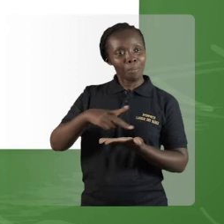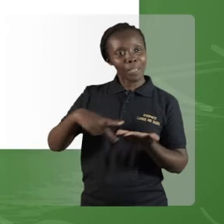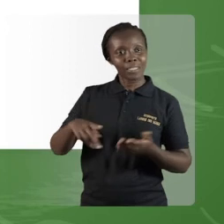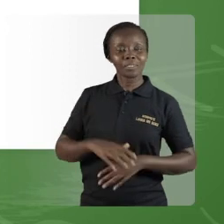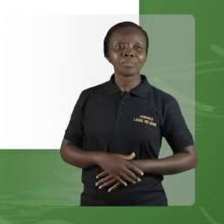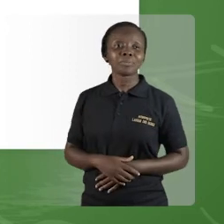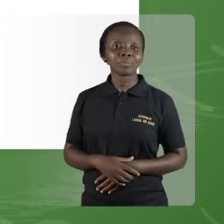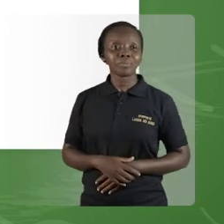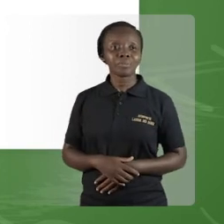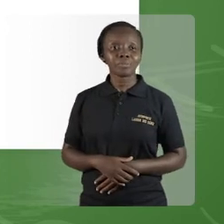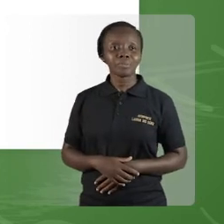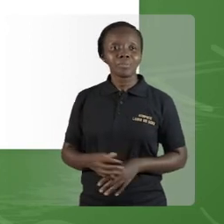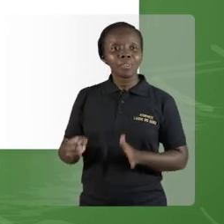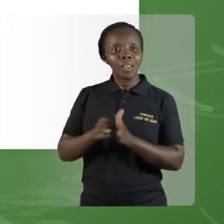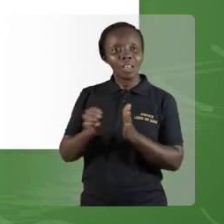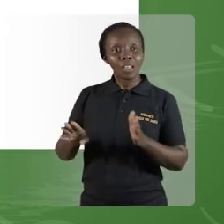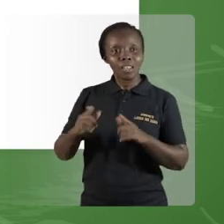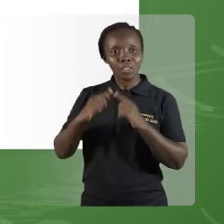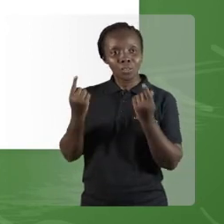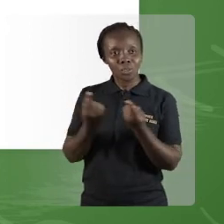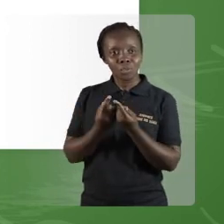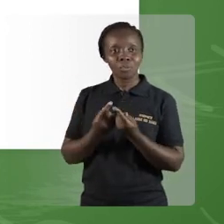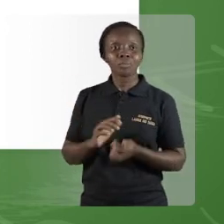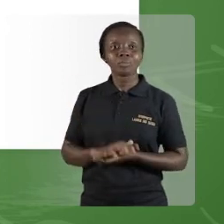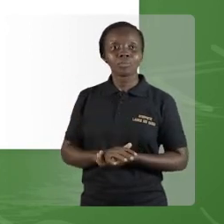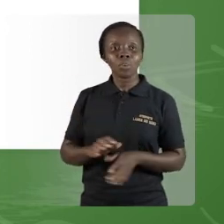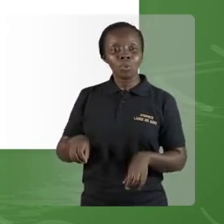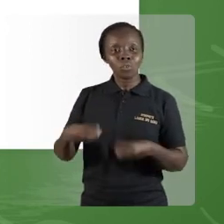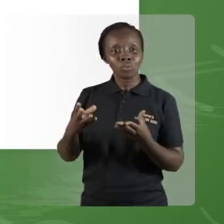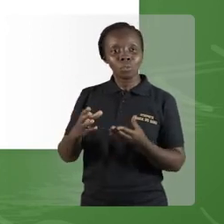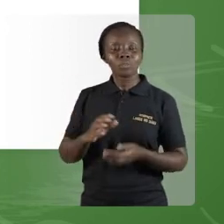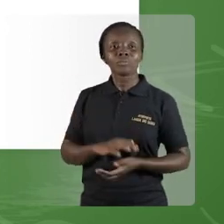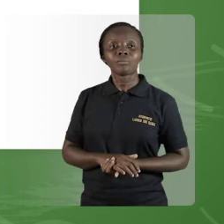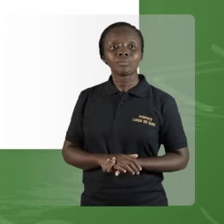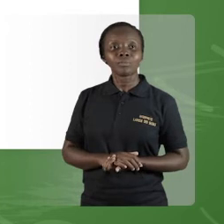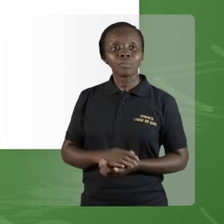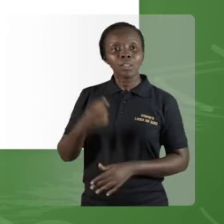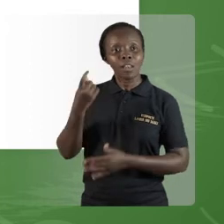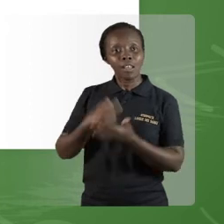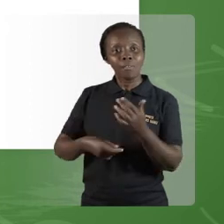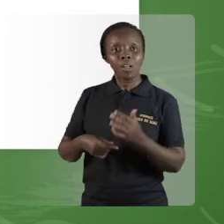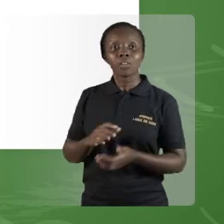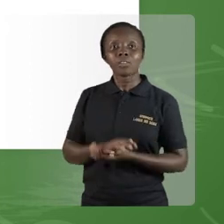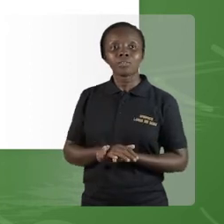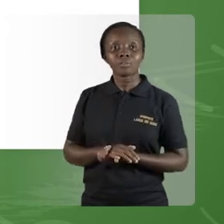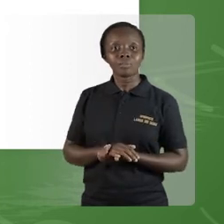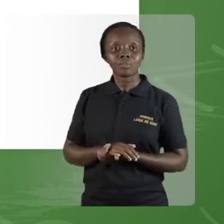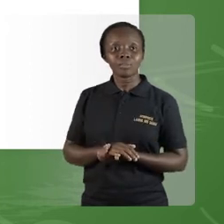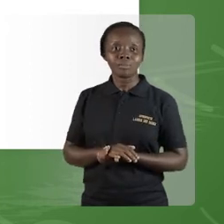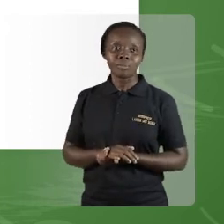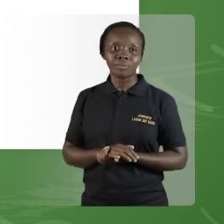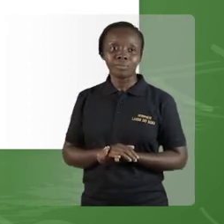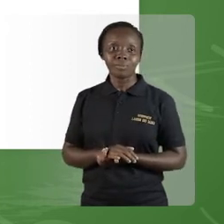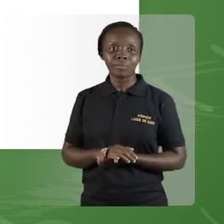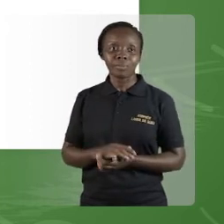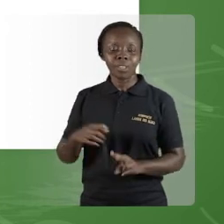Un élève du groupe fixe la valeur de B à 5,10 puissance moins 2 Tesla